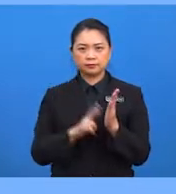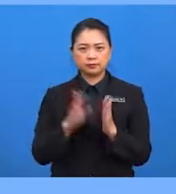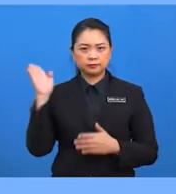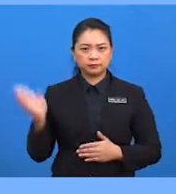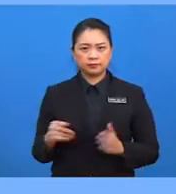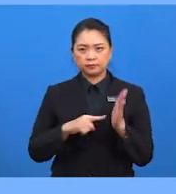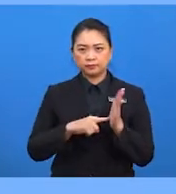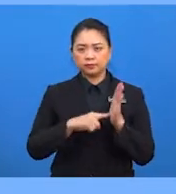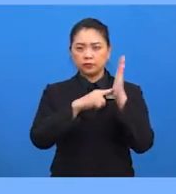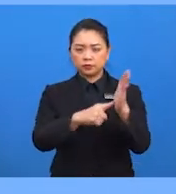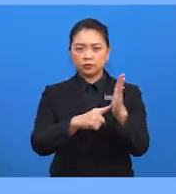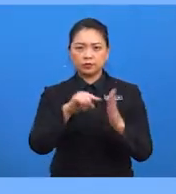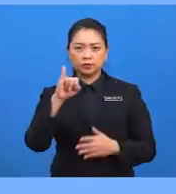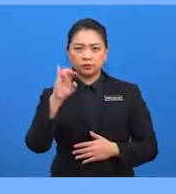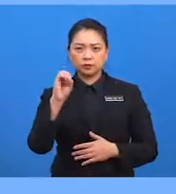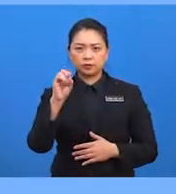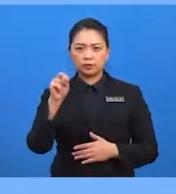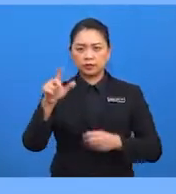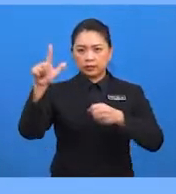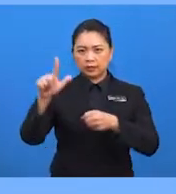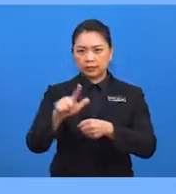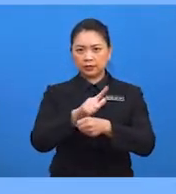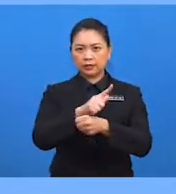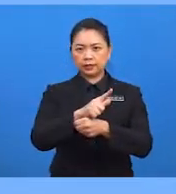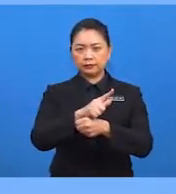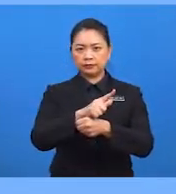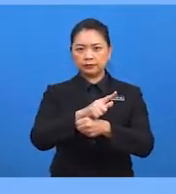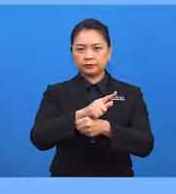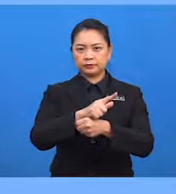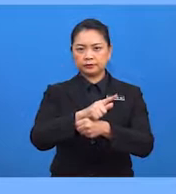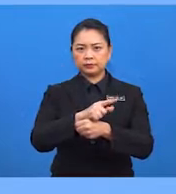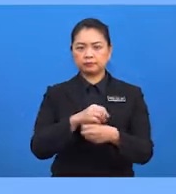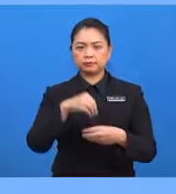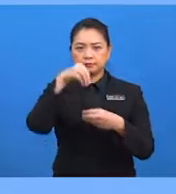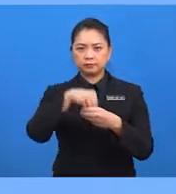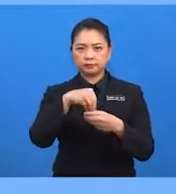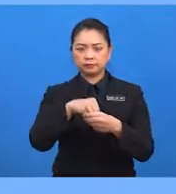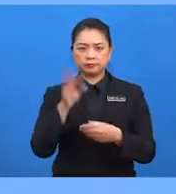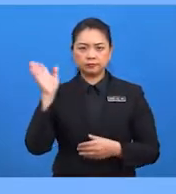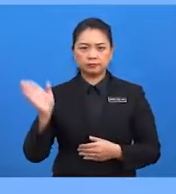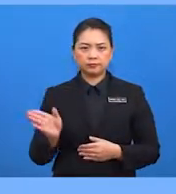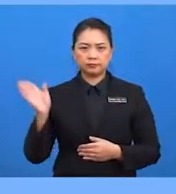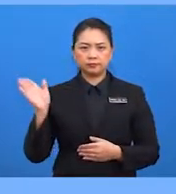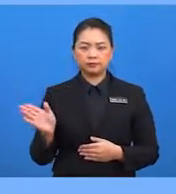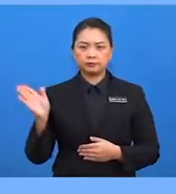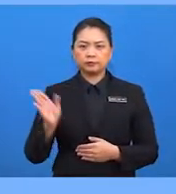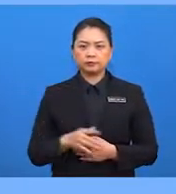Rajah menunjukkan pengayunan lengkap di dalam larutan natrium